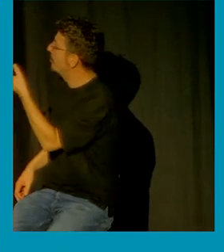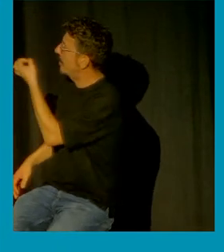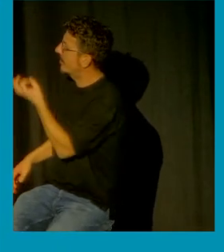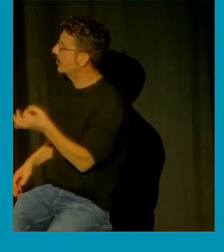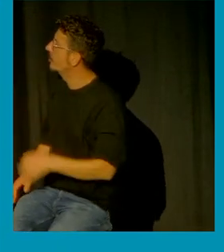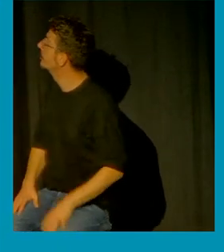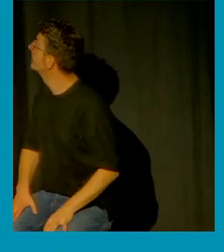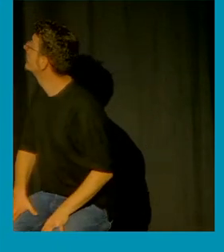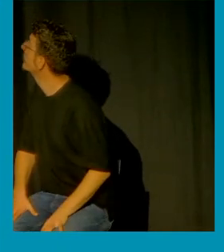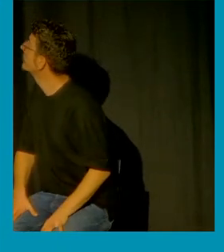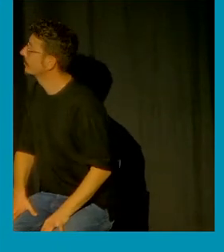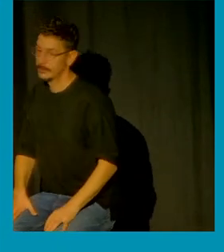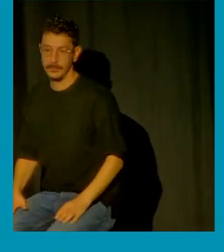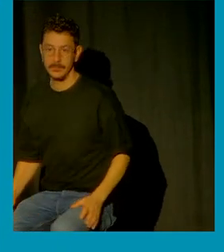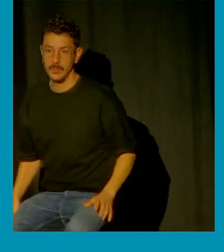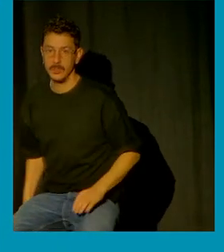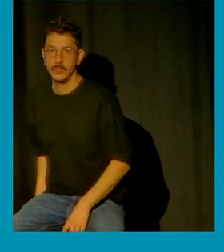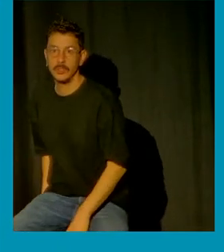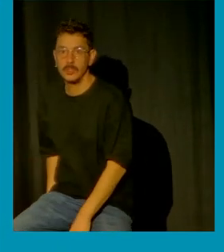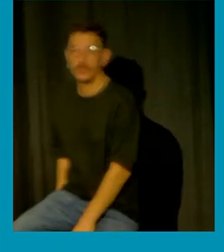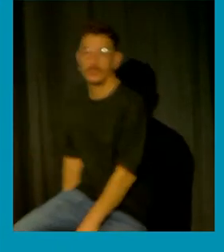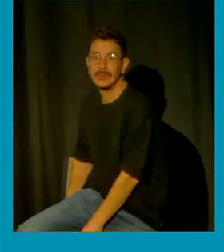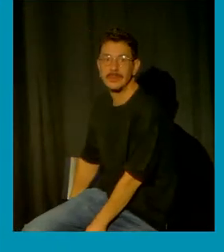genial que bien